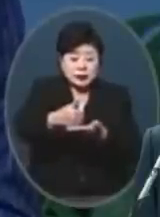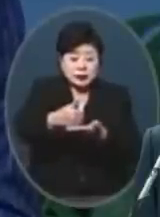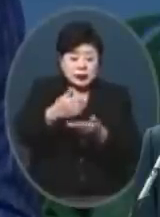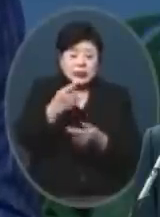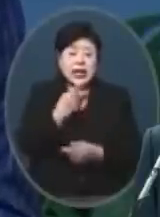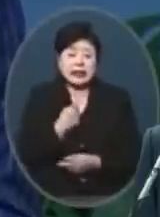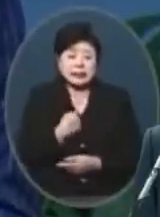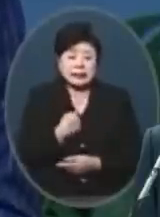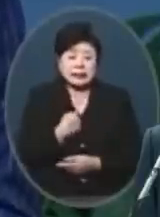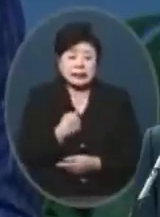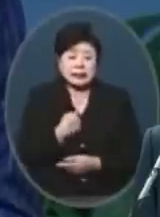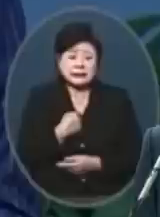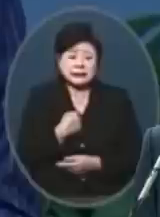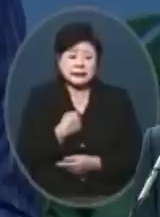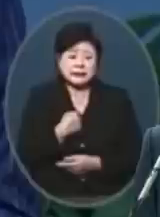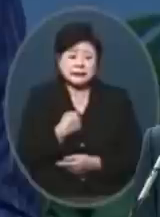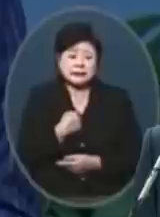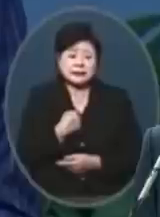당하신